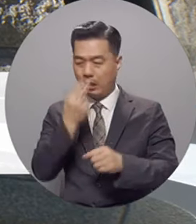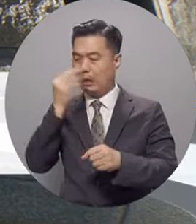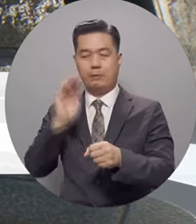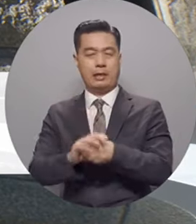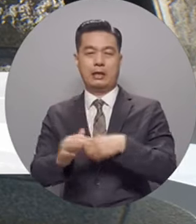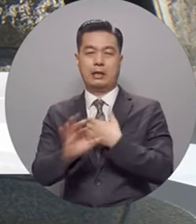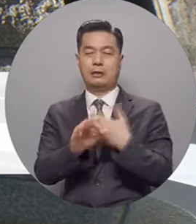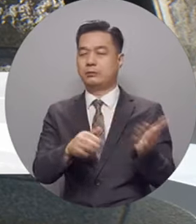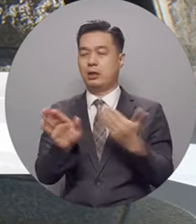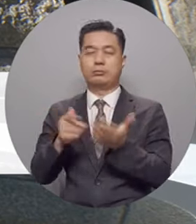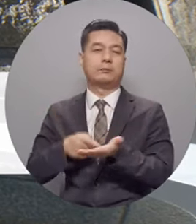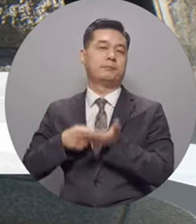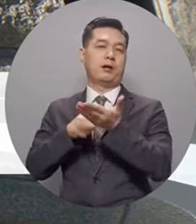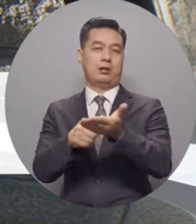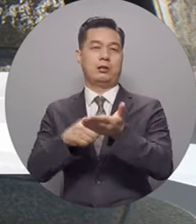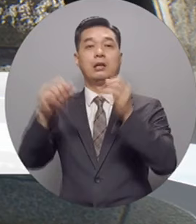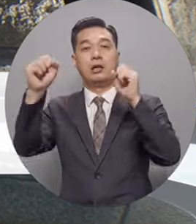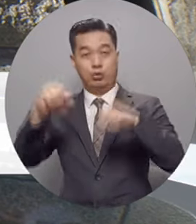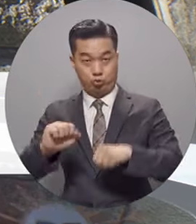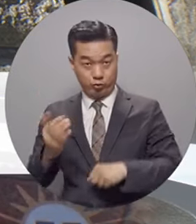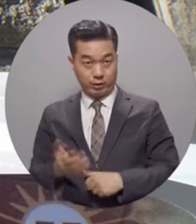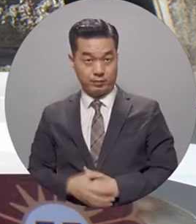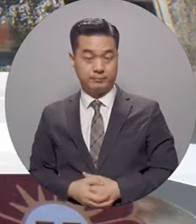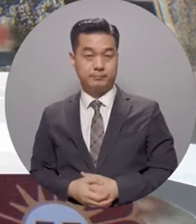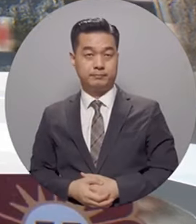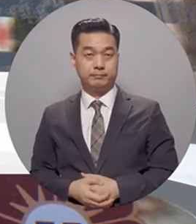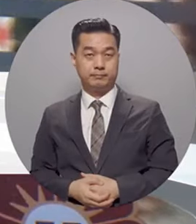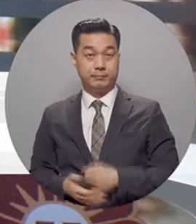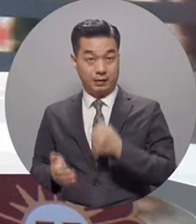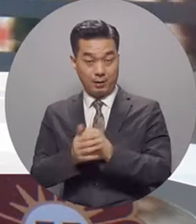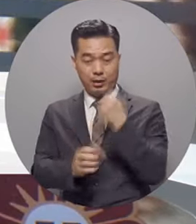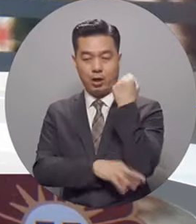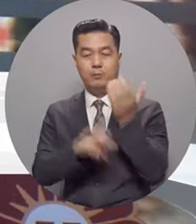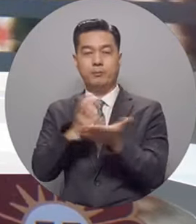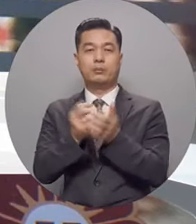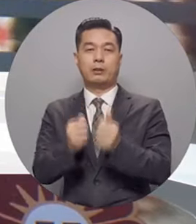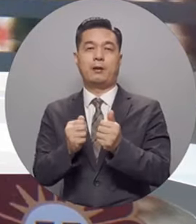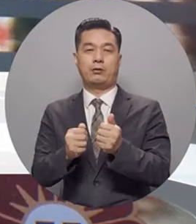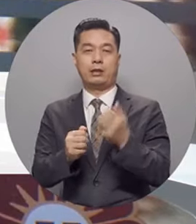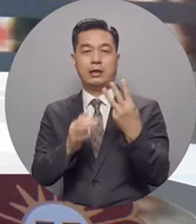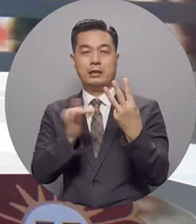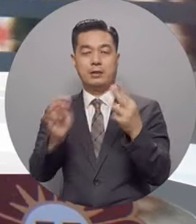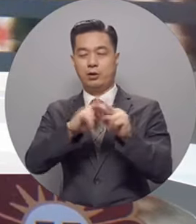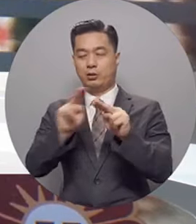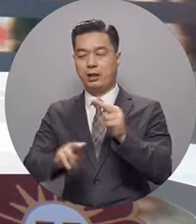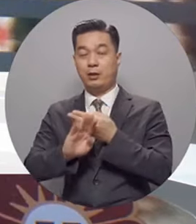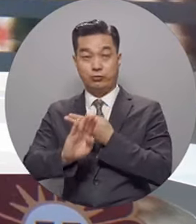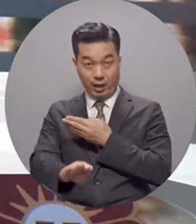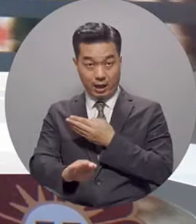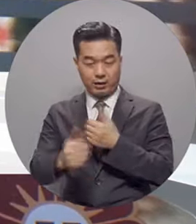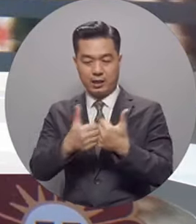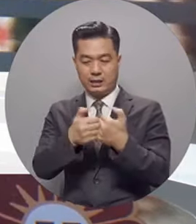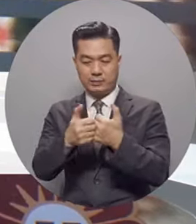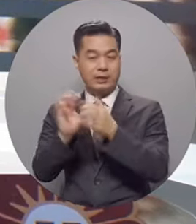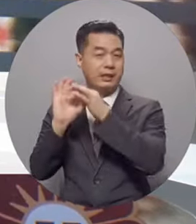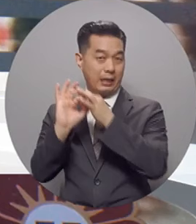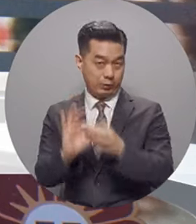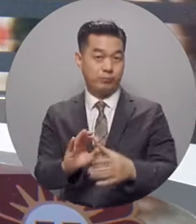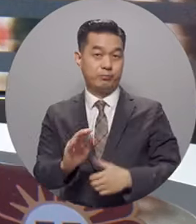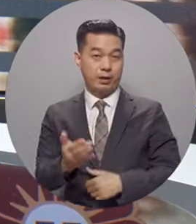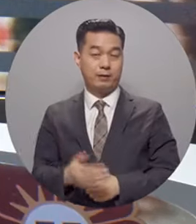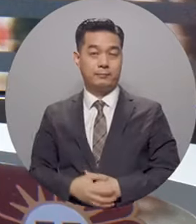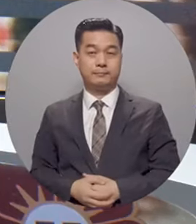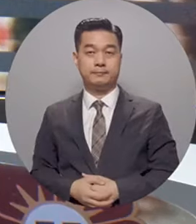가처분 신청이 받아들여졌습니다 이로서 헌법 재판관 세 명이 퇴임한 뒤에도 심리는 이어지게 됐습니다